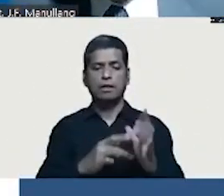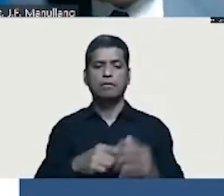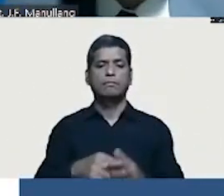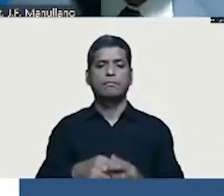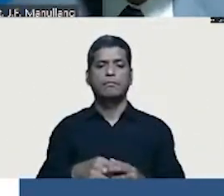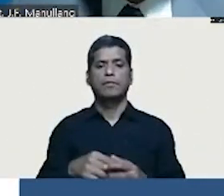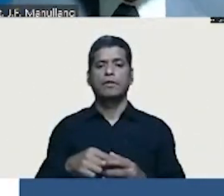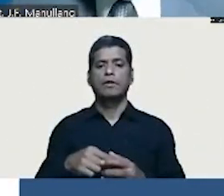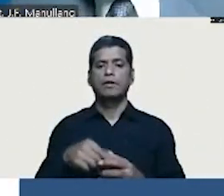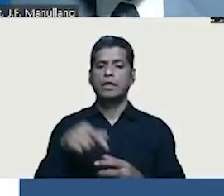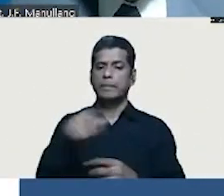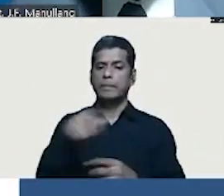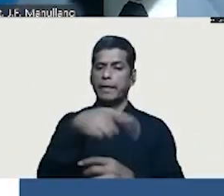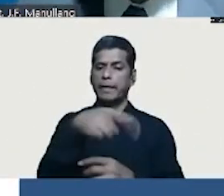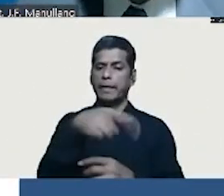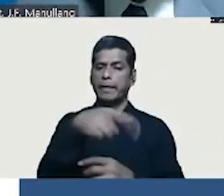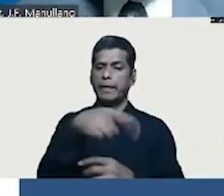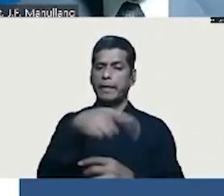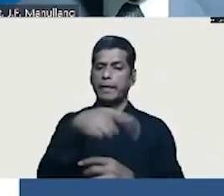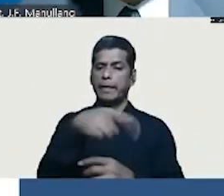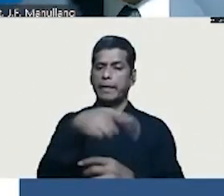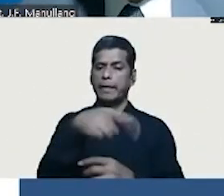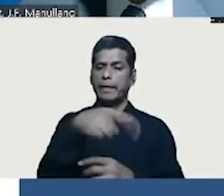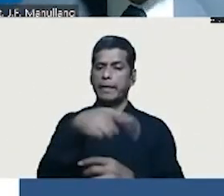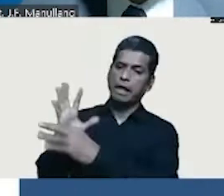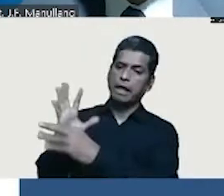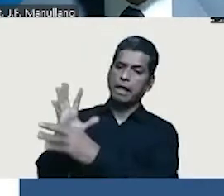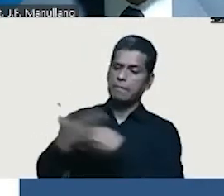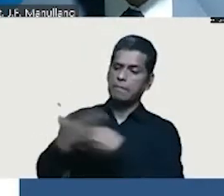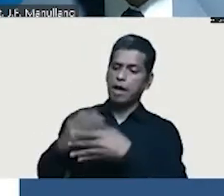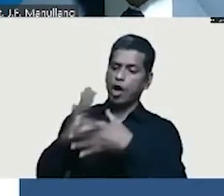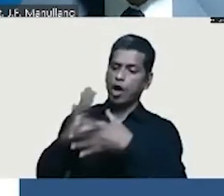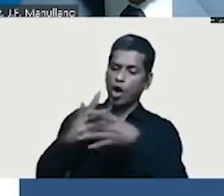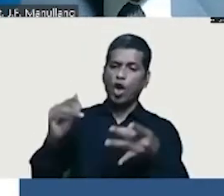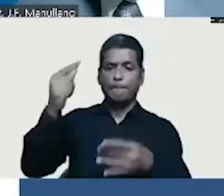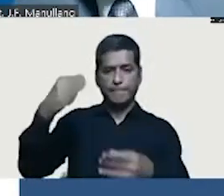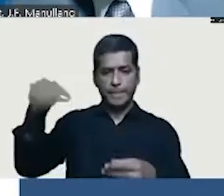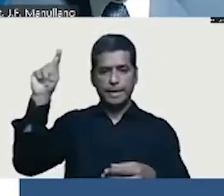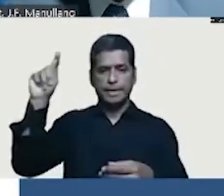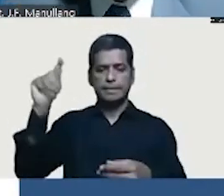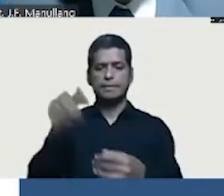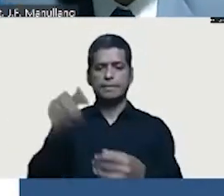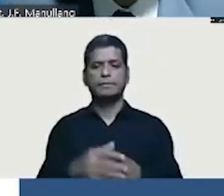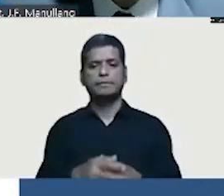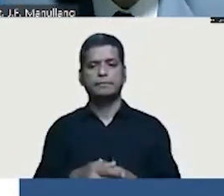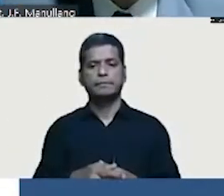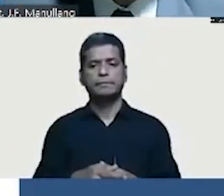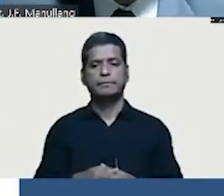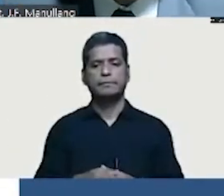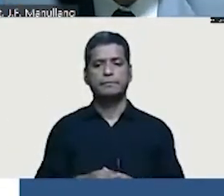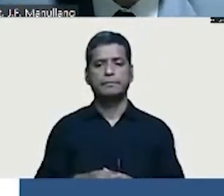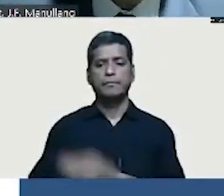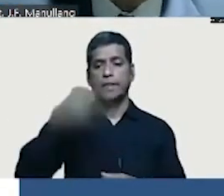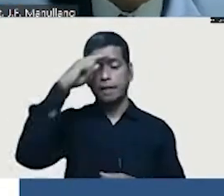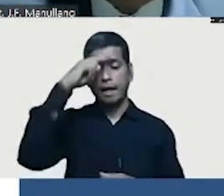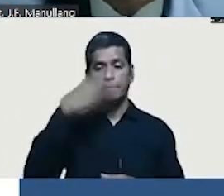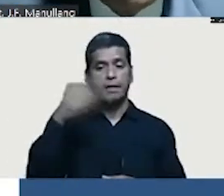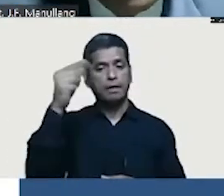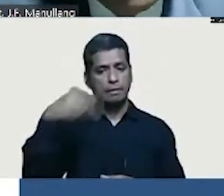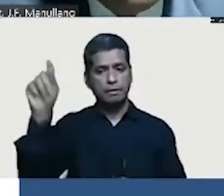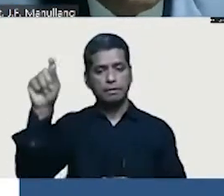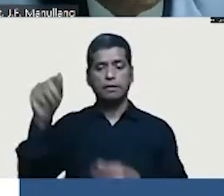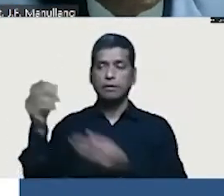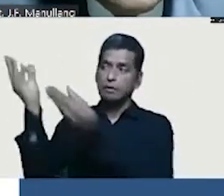bukan nabi yang benar atau guru-guru yang benar jadi jelaslah bagi kita bahwa nabi yang benar itu diberikan oleh Tuhan